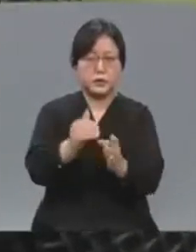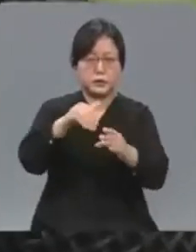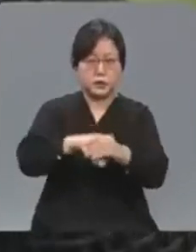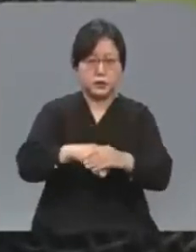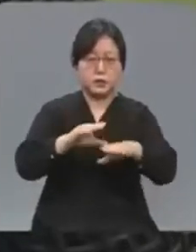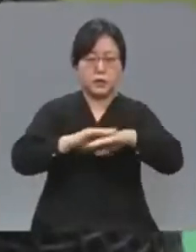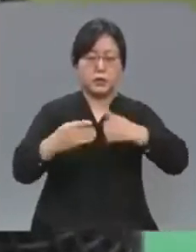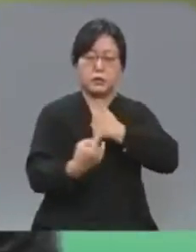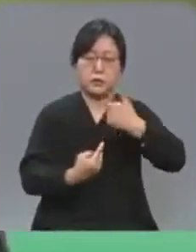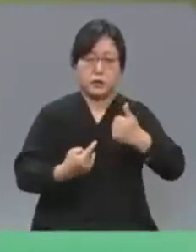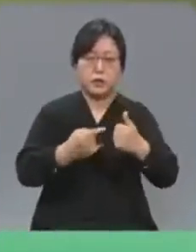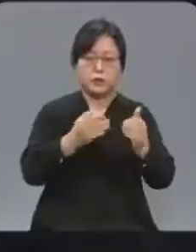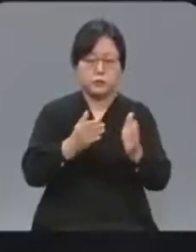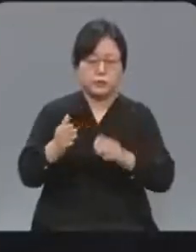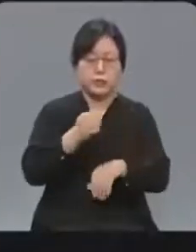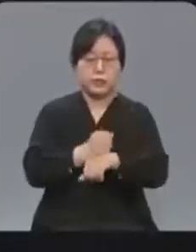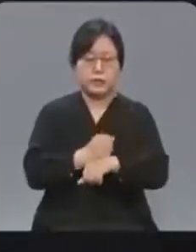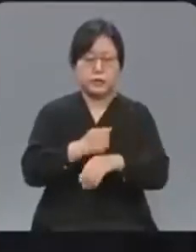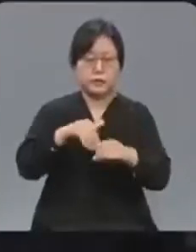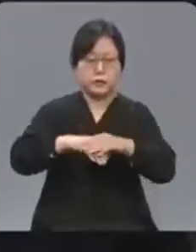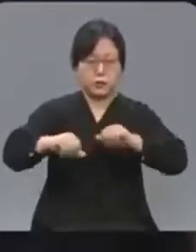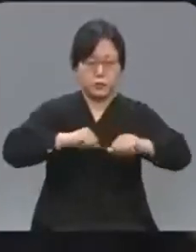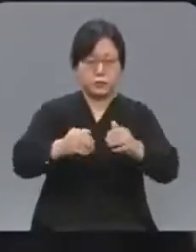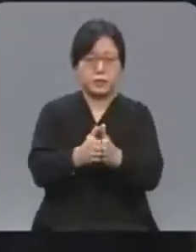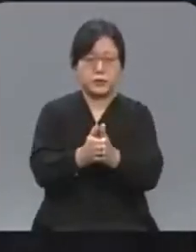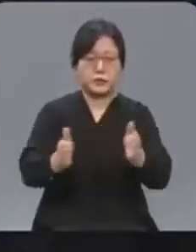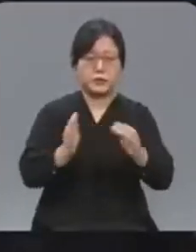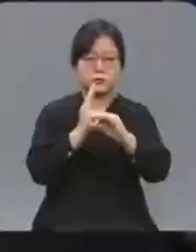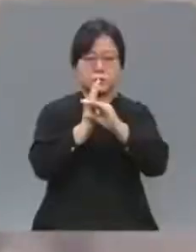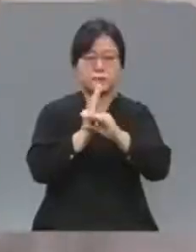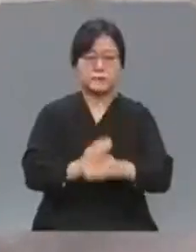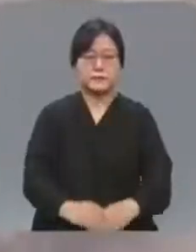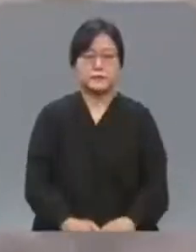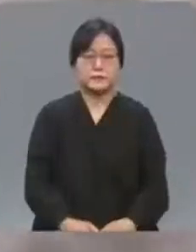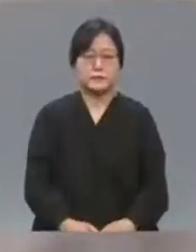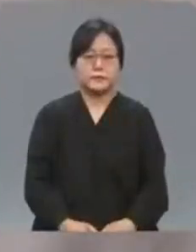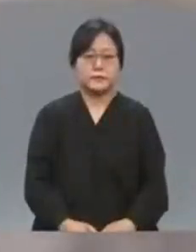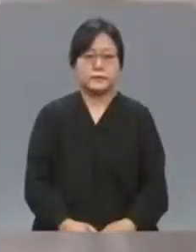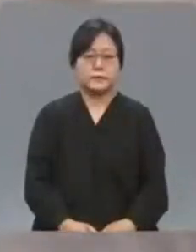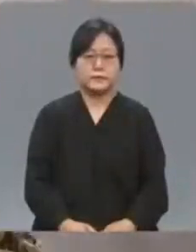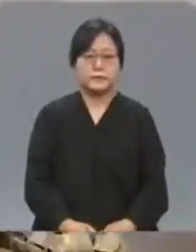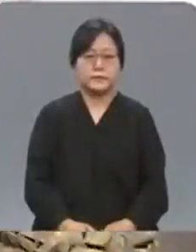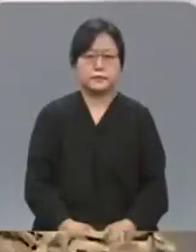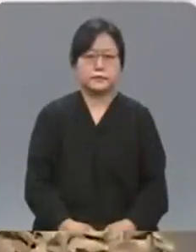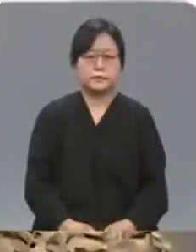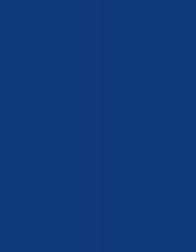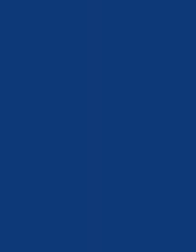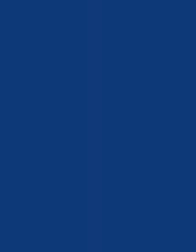선거대책위원회를 구성하는 등 본격적인 선거전에 돌입했습니다. KBS 뉴스 최진입니다.